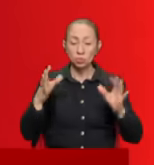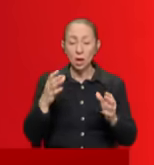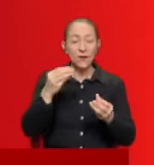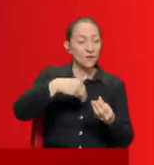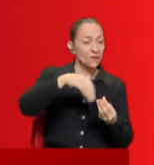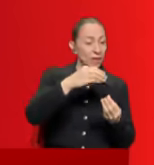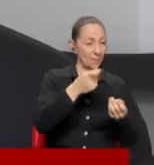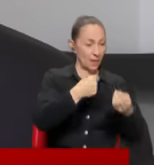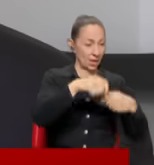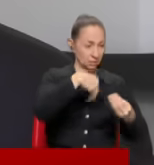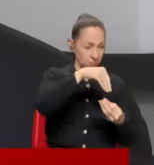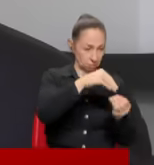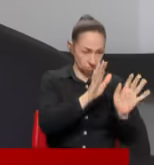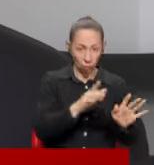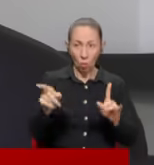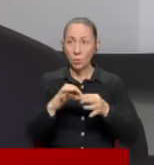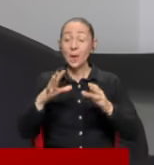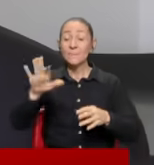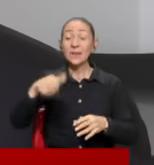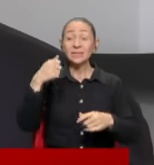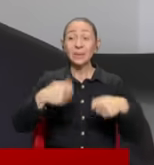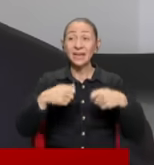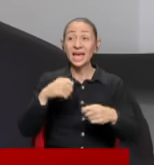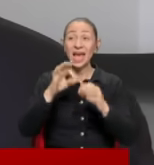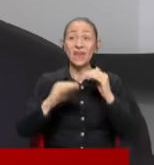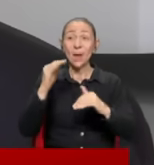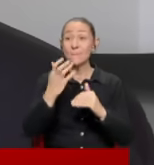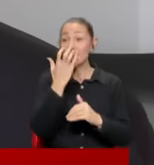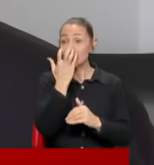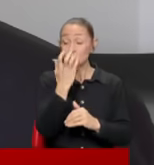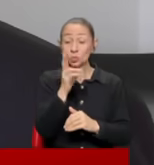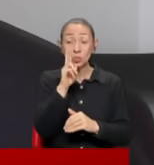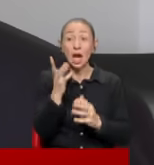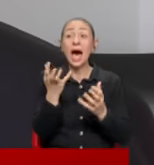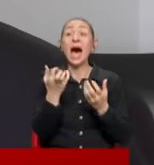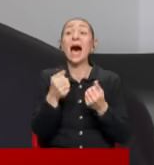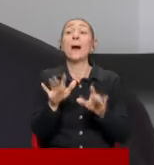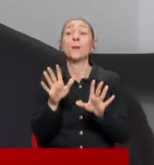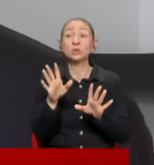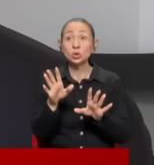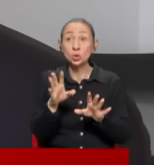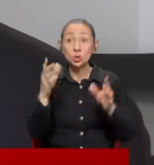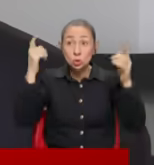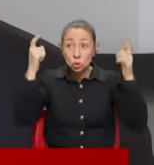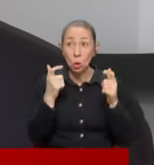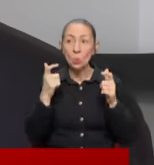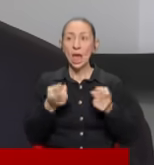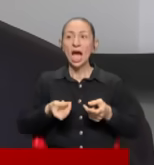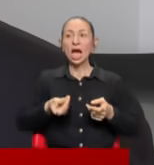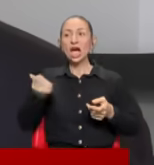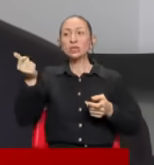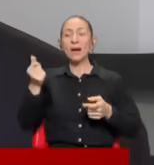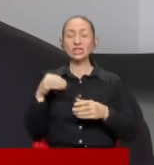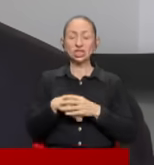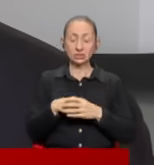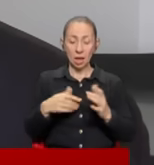mevduat faizi linki kopmuş. Merkez Bankası enflasyonda beklediği sonuçları elde edememiş olmanın sorumluluğundan kaçınmak